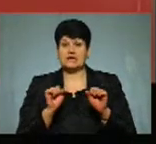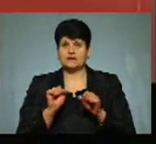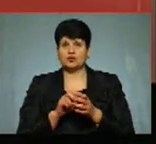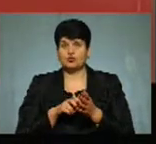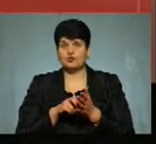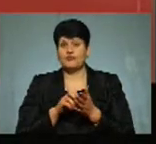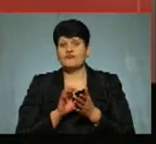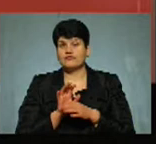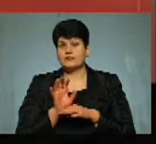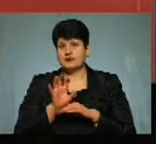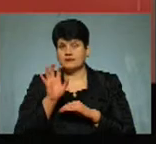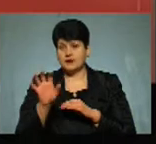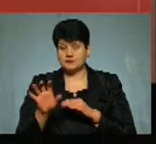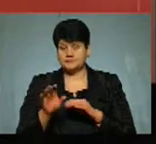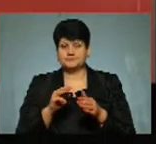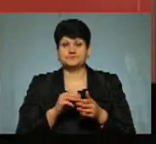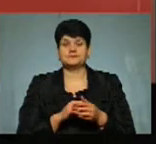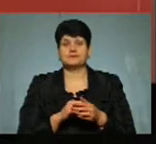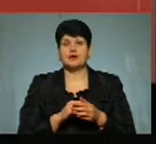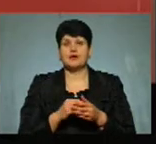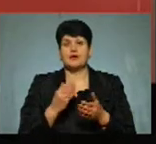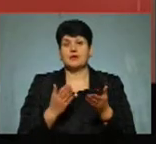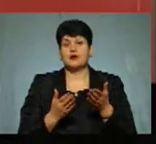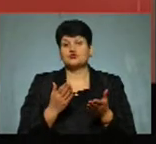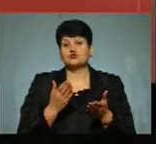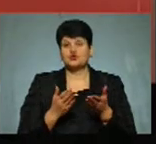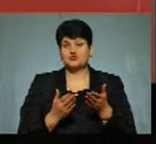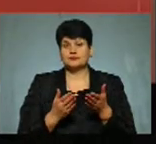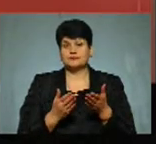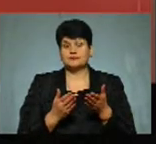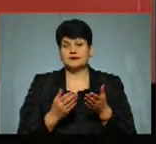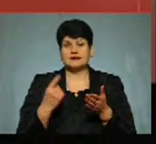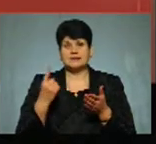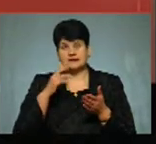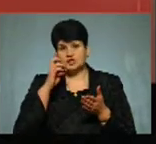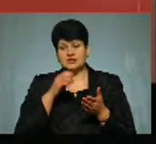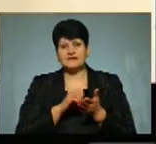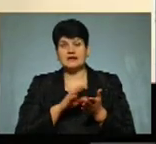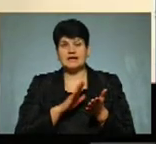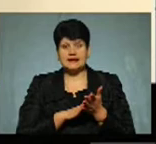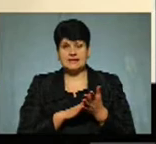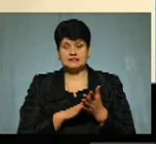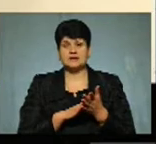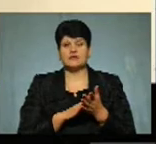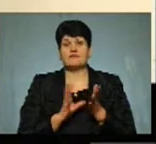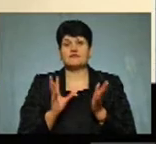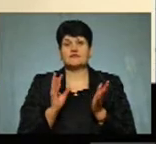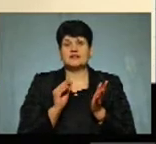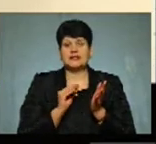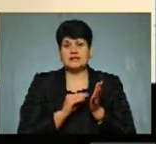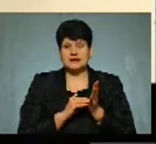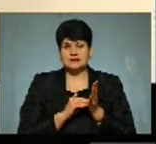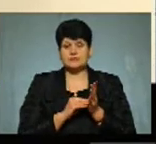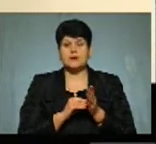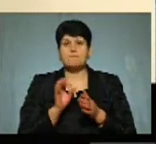її заміняє. Якщо ж в Єдиний державний реєстр транспортних засобів внесені відомості про належного